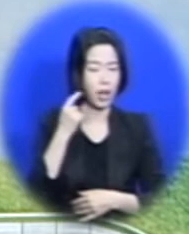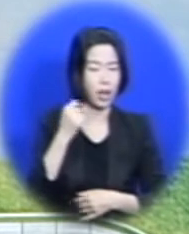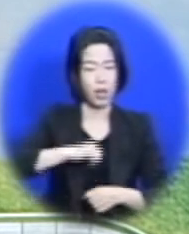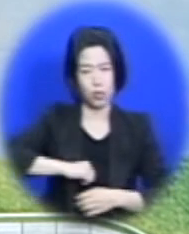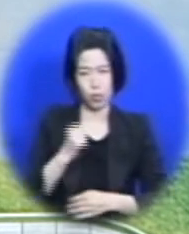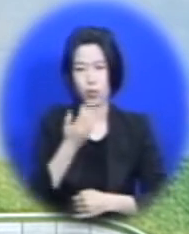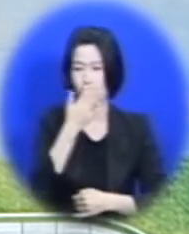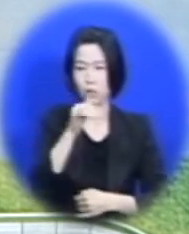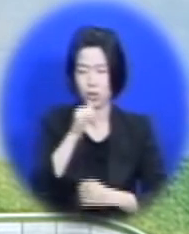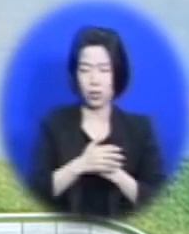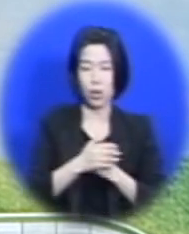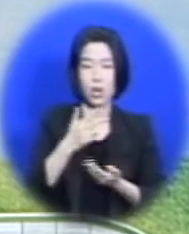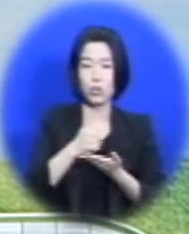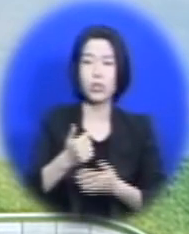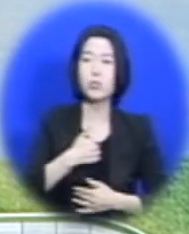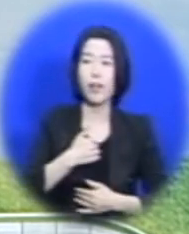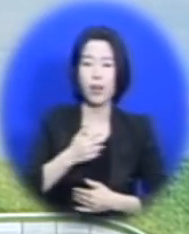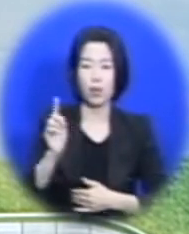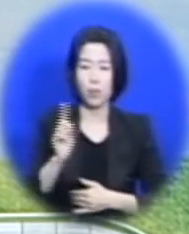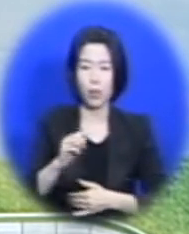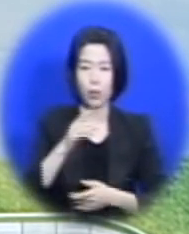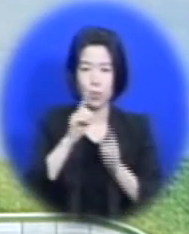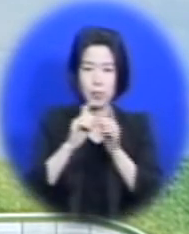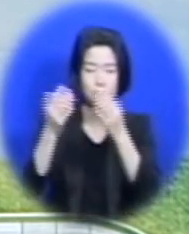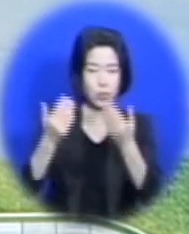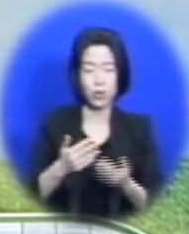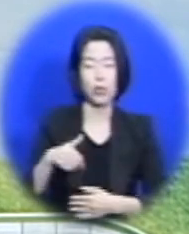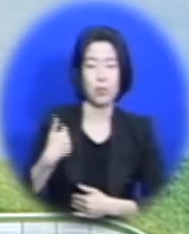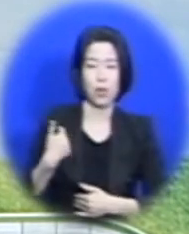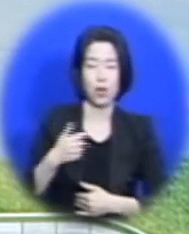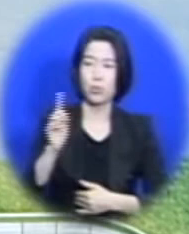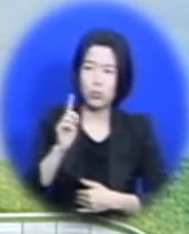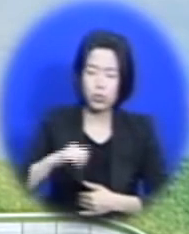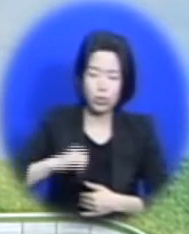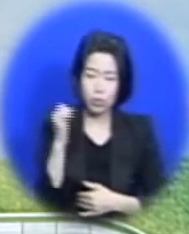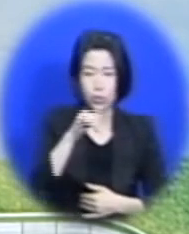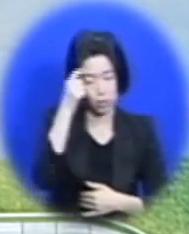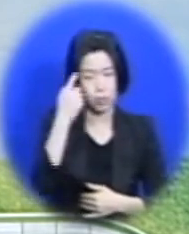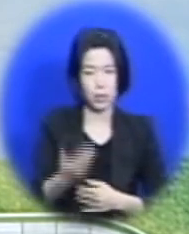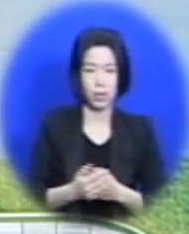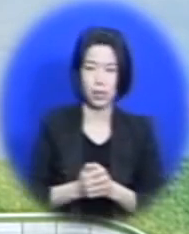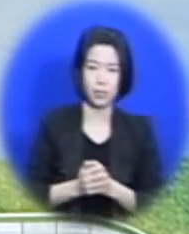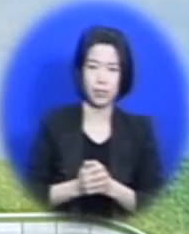아니에요? 주님이 나에게 뭐라고 말씀하시는지를 모르겠는데 무슨 순종이 있겠습니까?